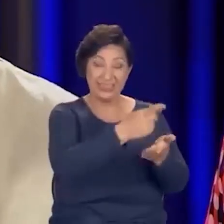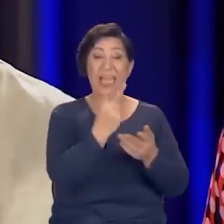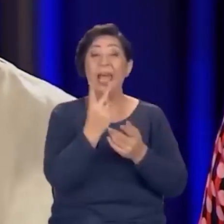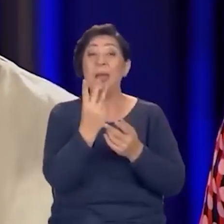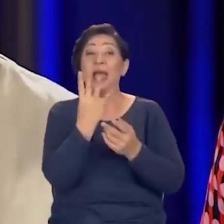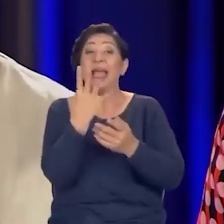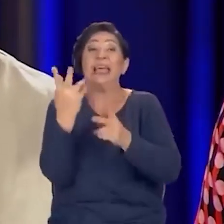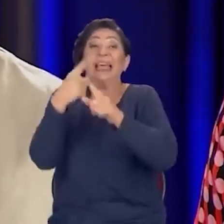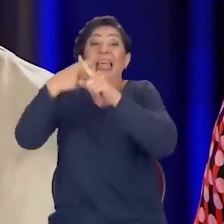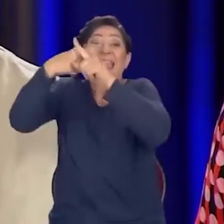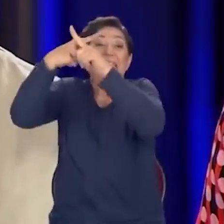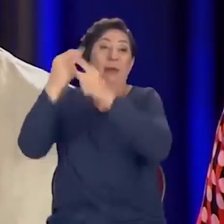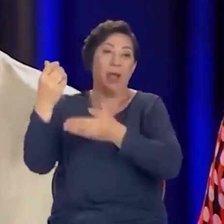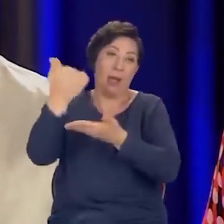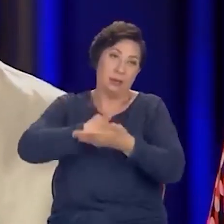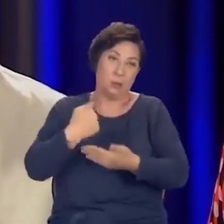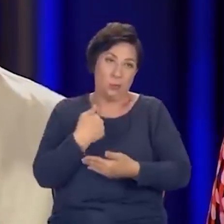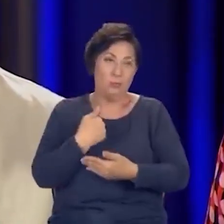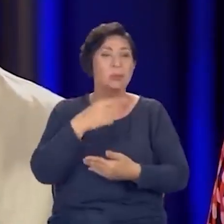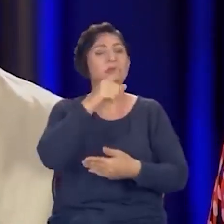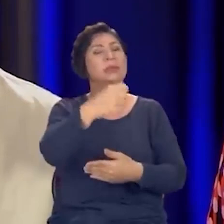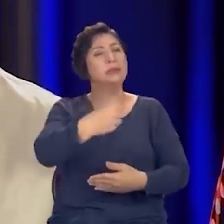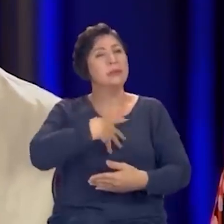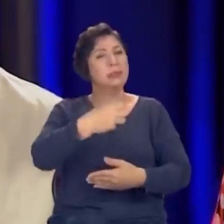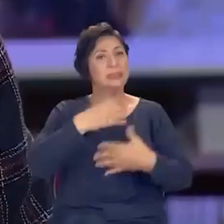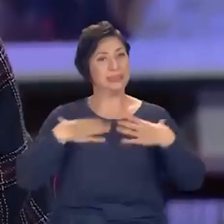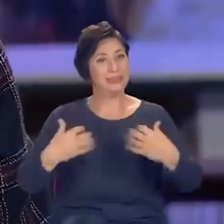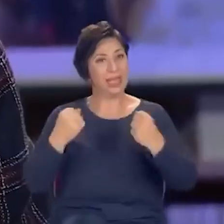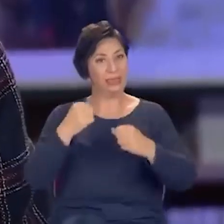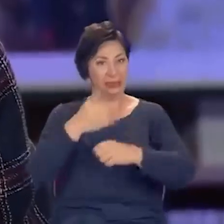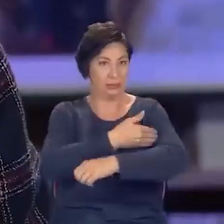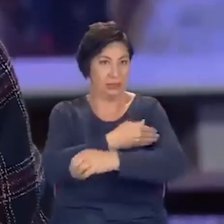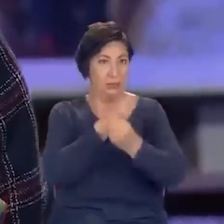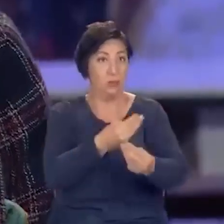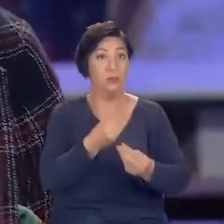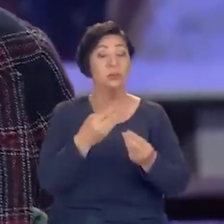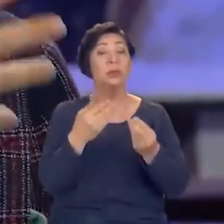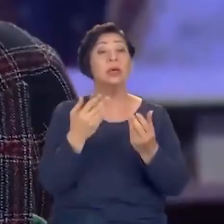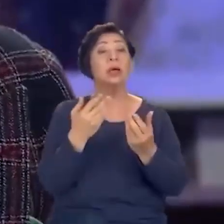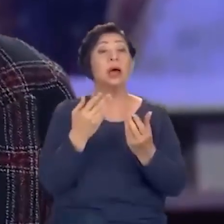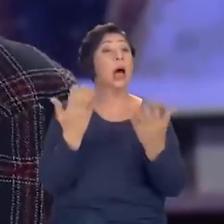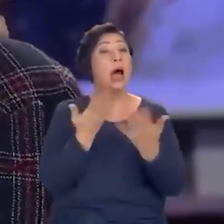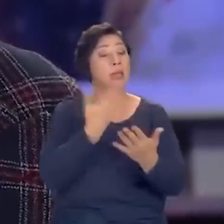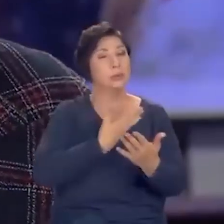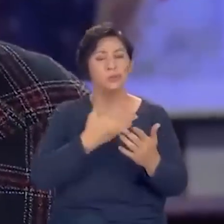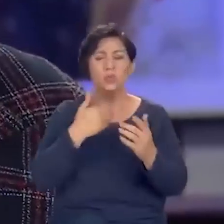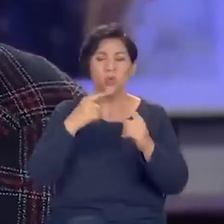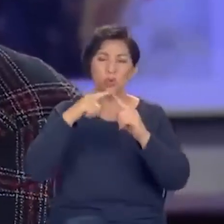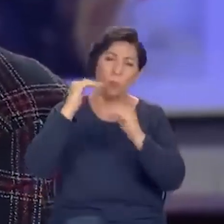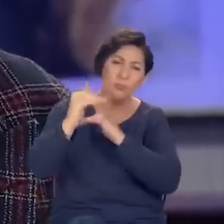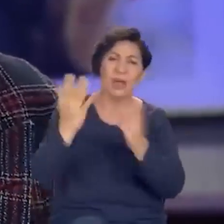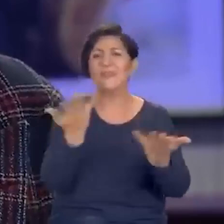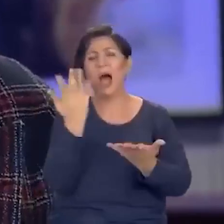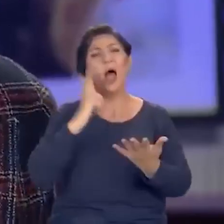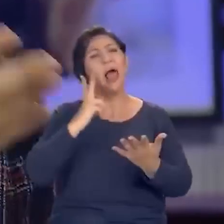Ama radyoloji teknikeri olarak da çok önemli bir sağlık hizmeti içindeydiniz. Evet, çok hala bunu, çok hayır, bunu seviyorum. Bunu toplumsal ya da ahlaki